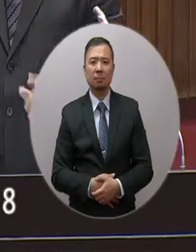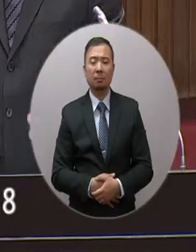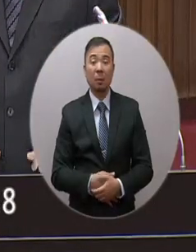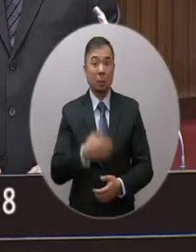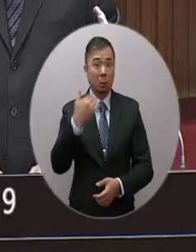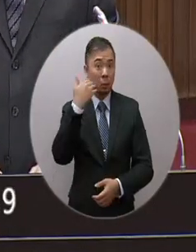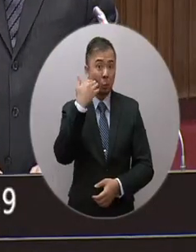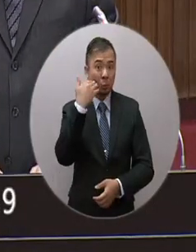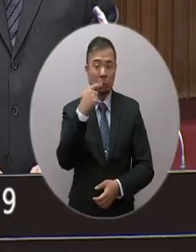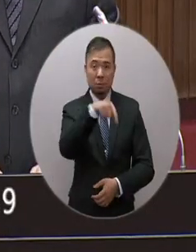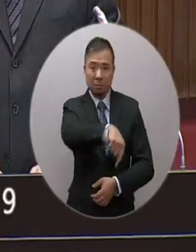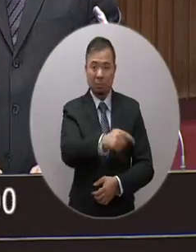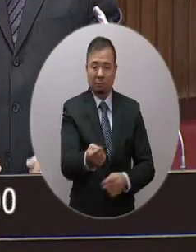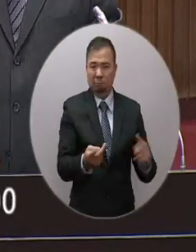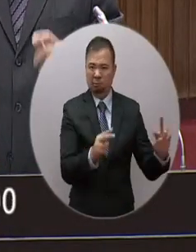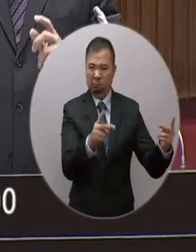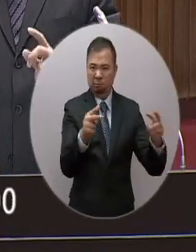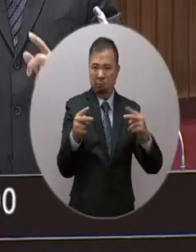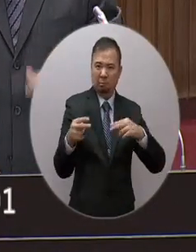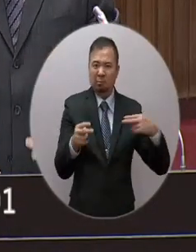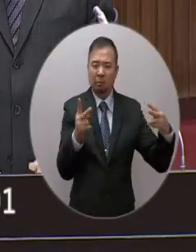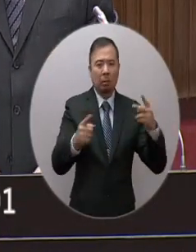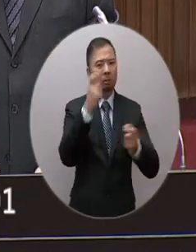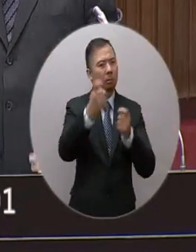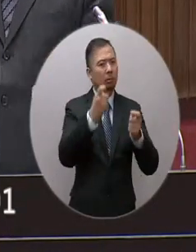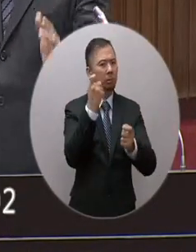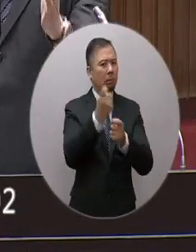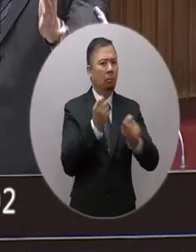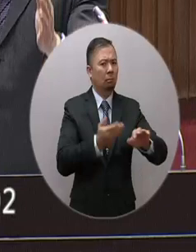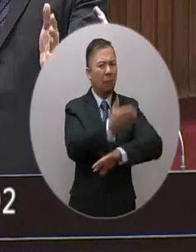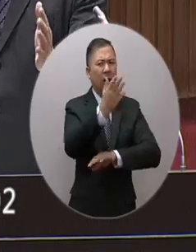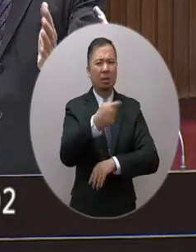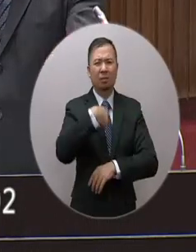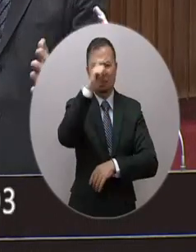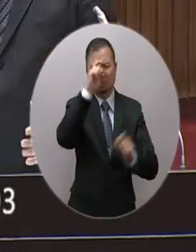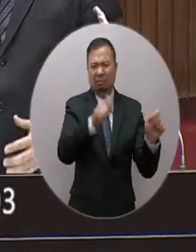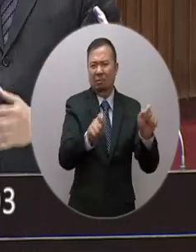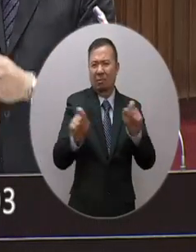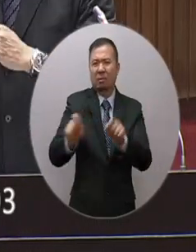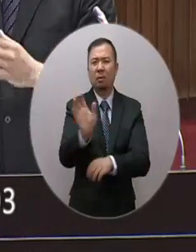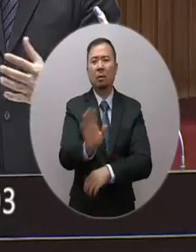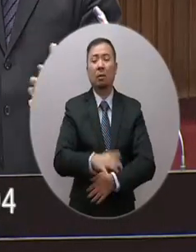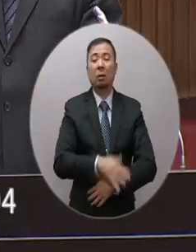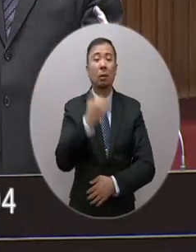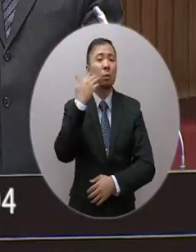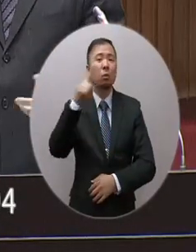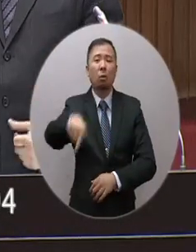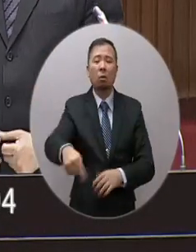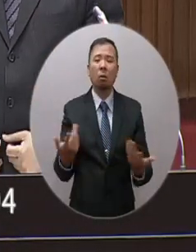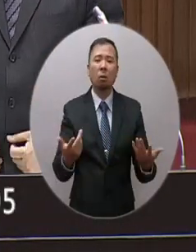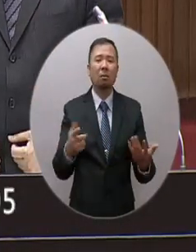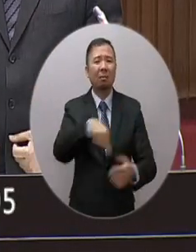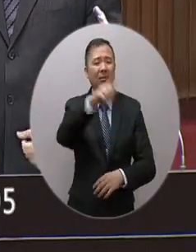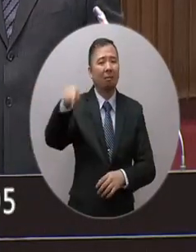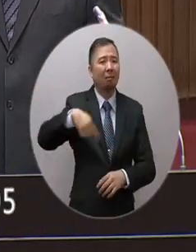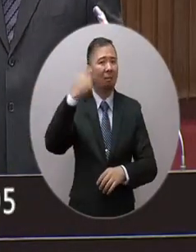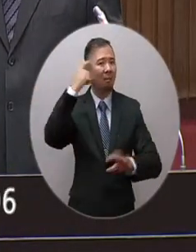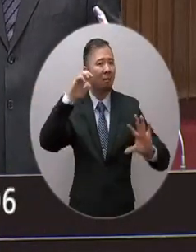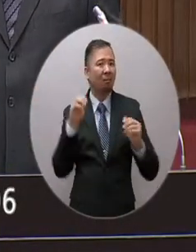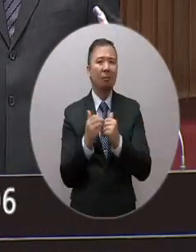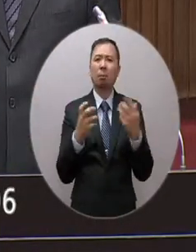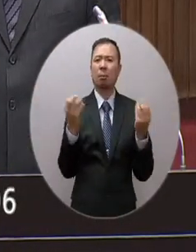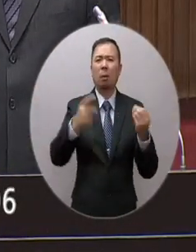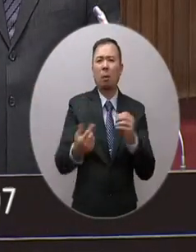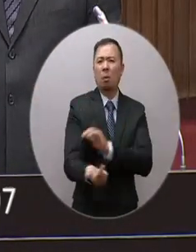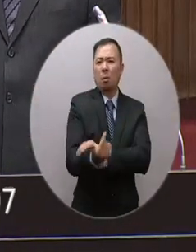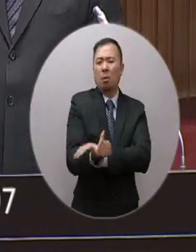若要起要挨个十多年呢。 是。 所以我希望袂当搁拖啦。无争议的时阵会当做，那时间在我们在跟时间赛跑，可以